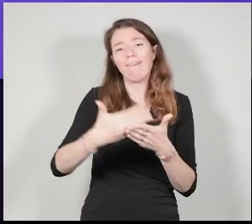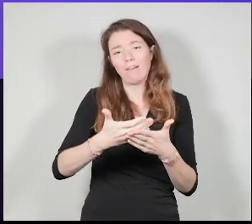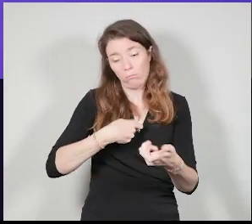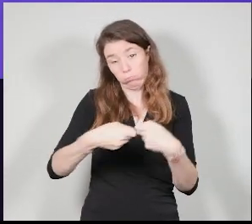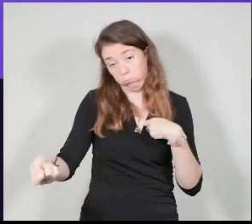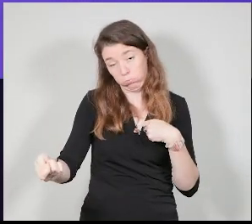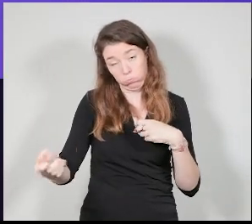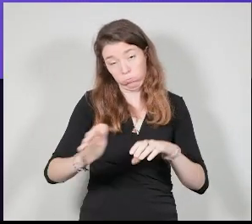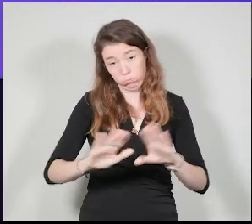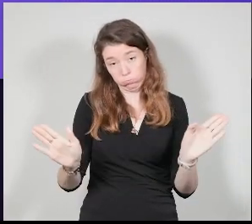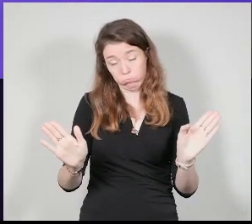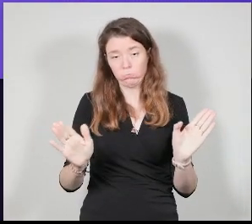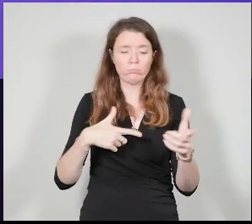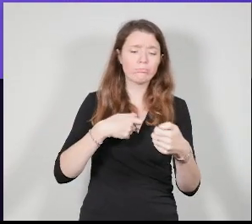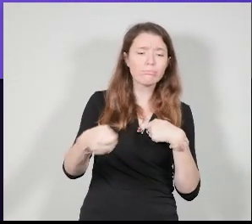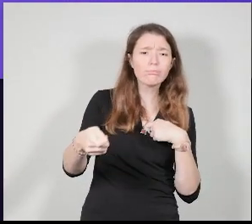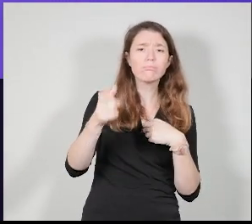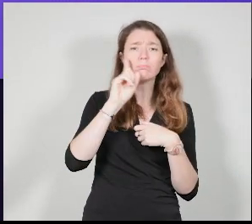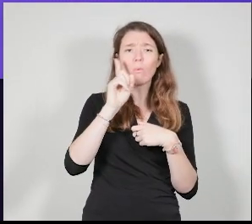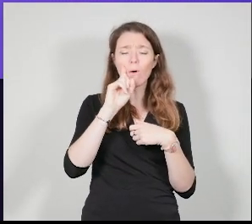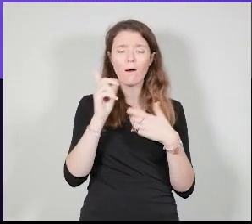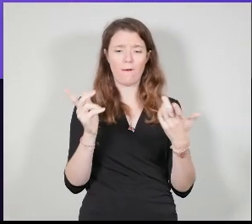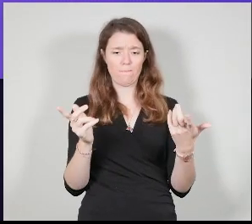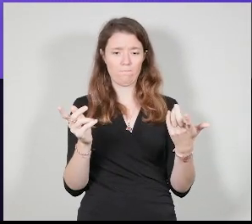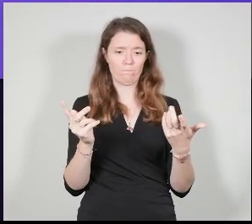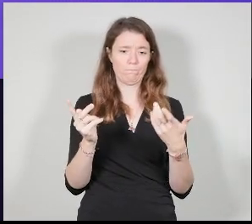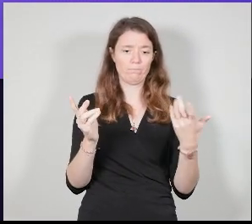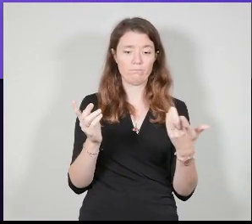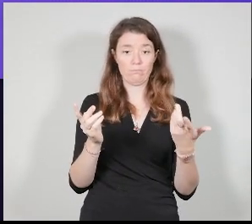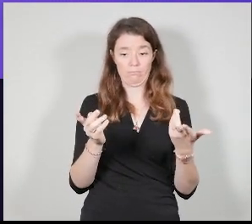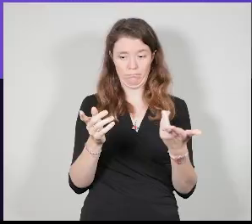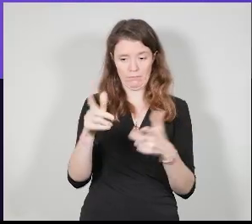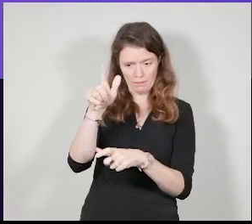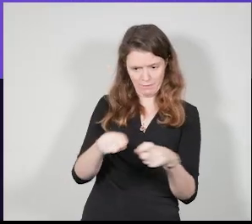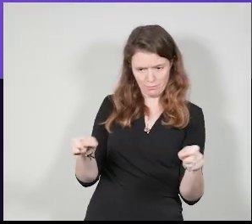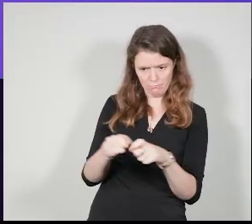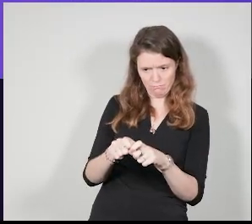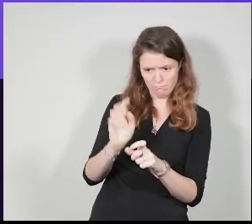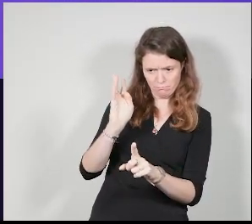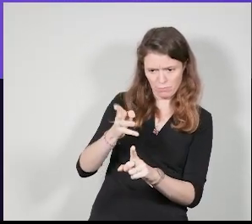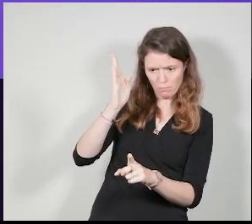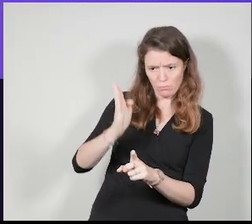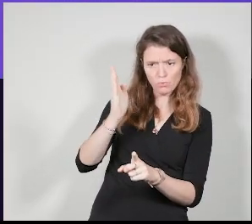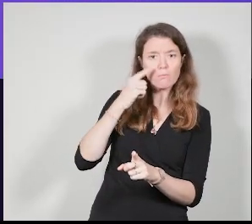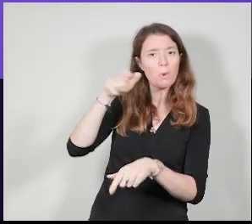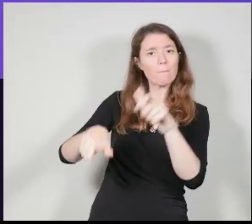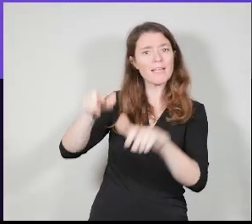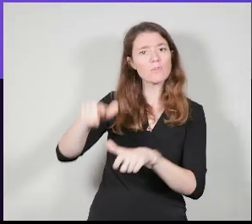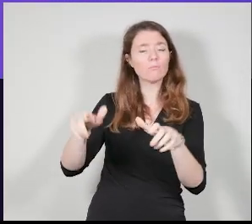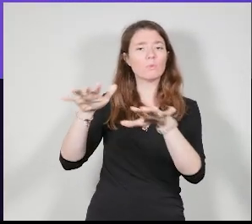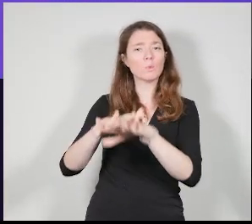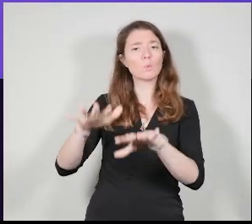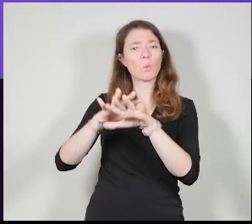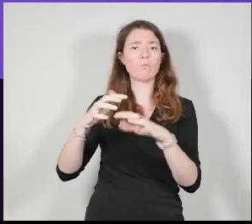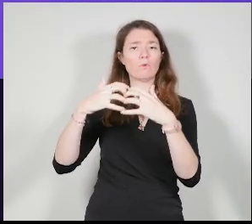inadapté notamment à évaluer les justes besoins des personnes qui ont des troubles neurodégénératifs, qui